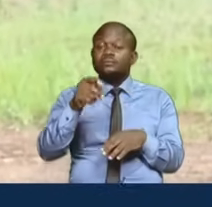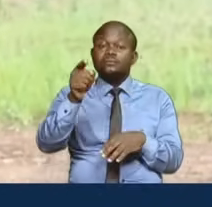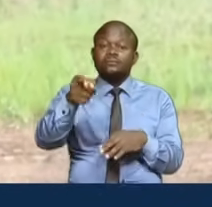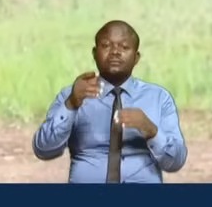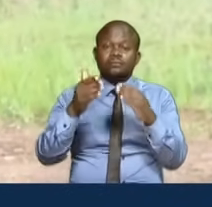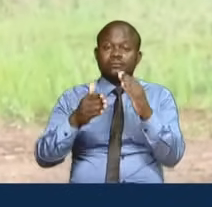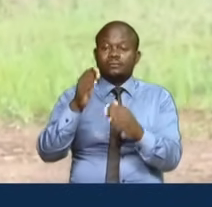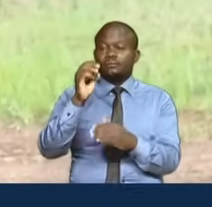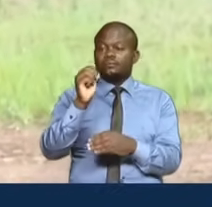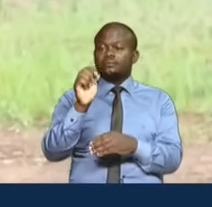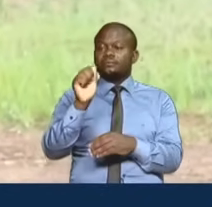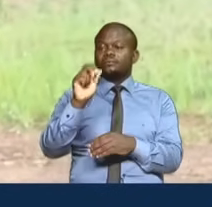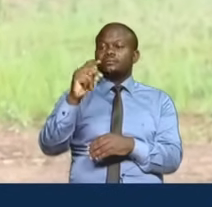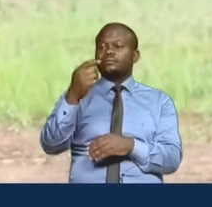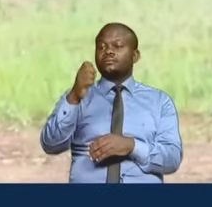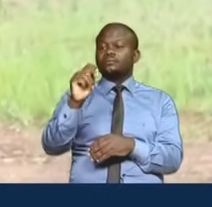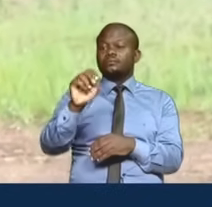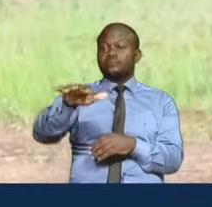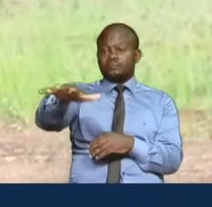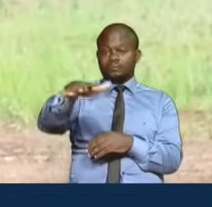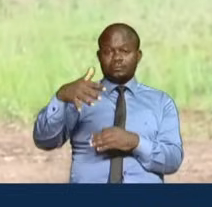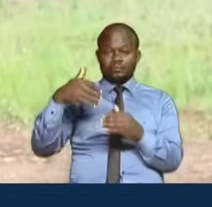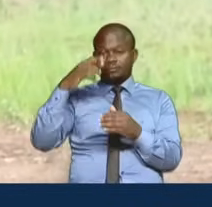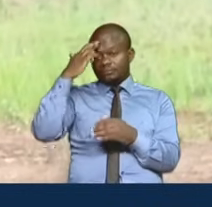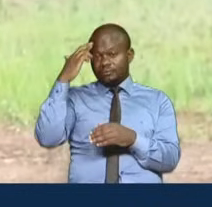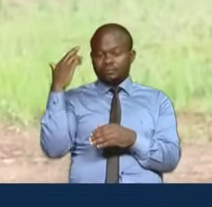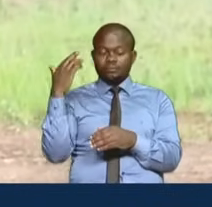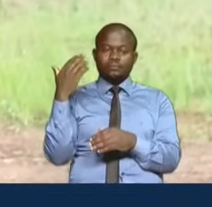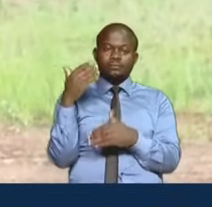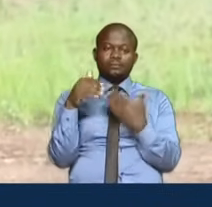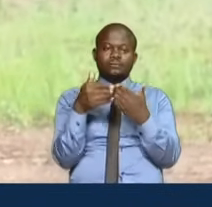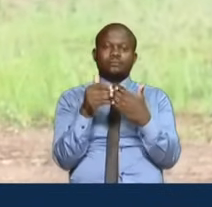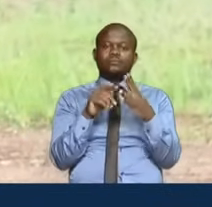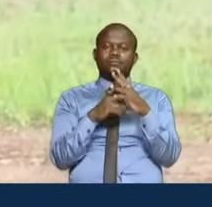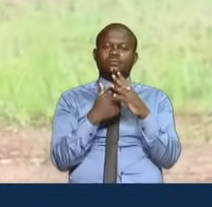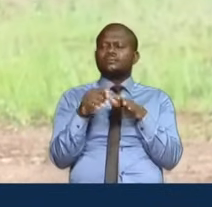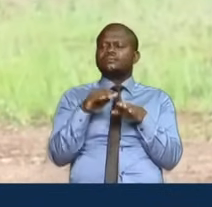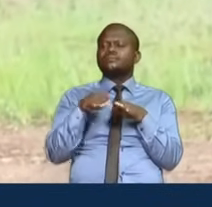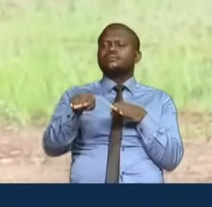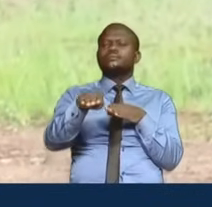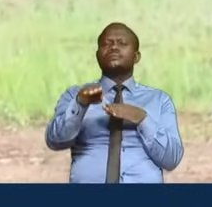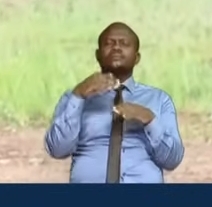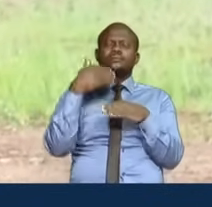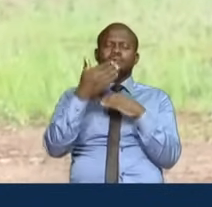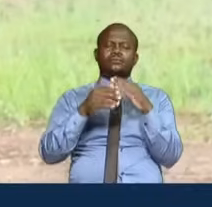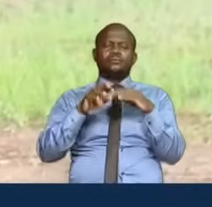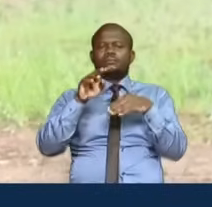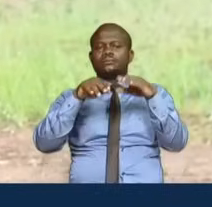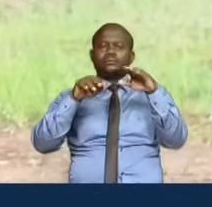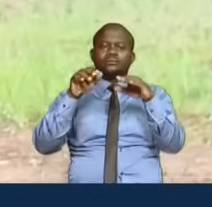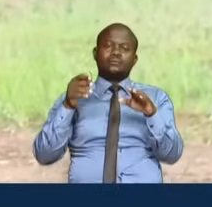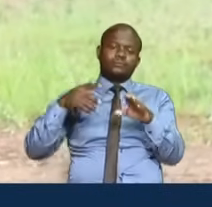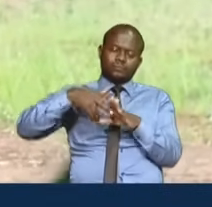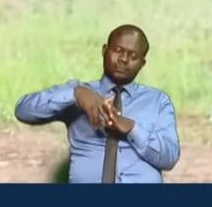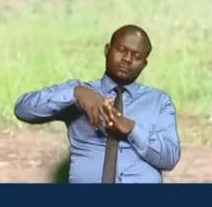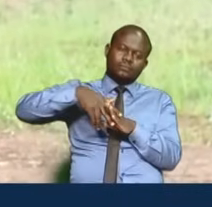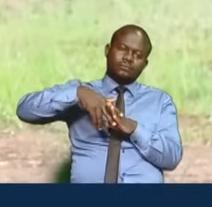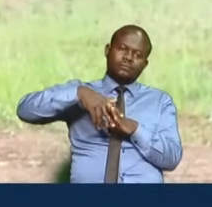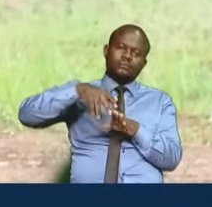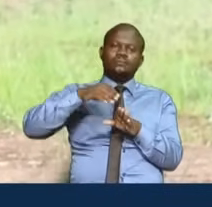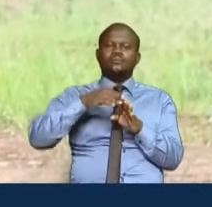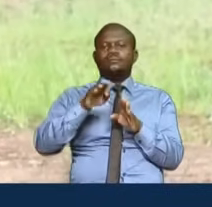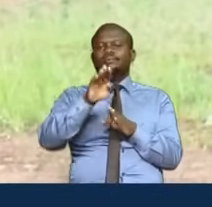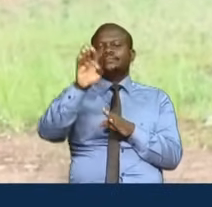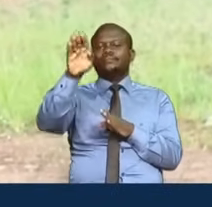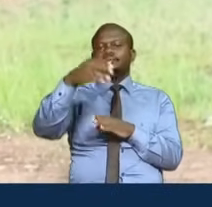bita kwa Mutangana. Ubwo ngubwo yari yahereye hepfo ahita azamuka amufata amushyira kuri moto azamuka berekeza